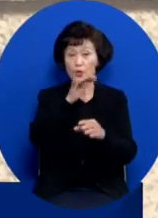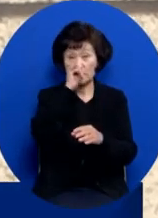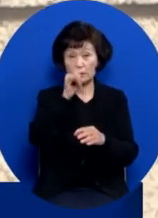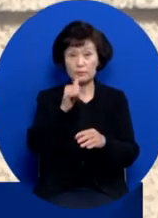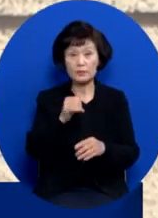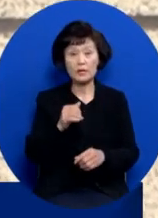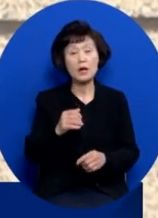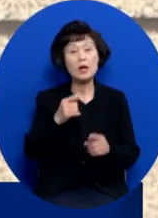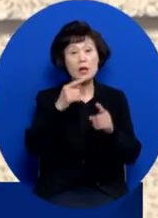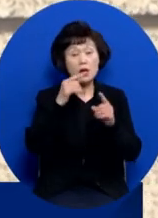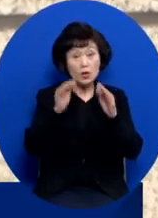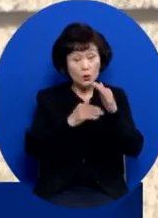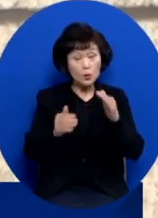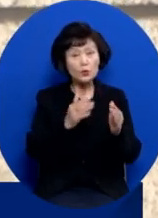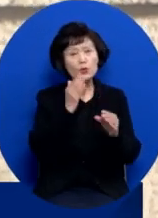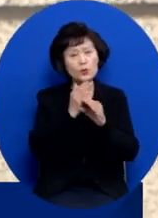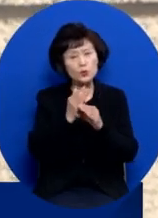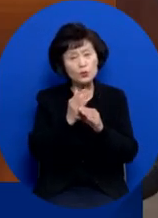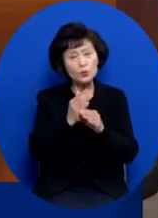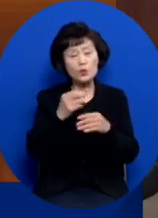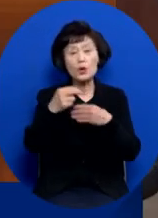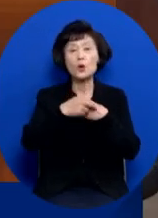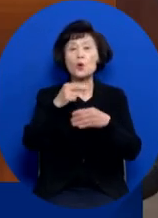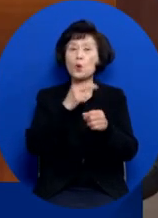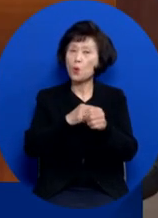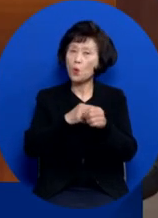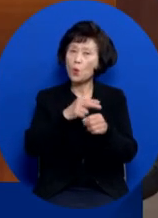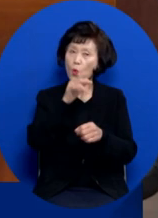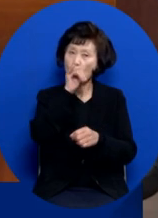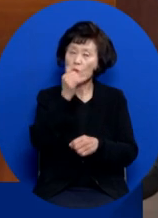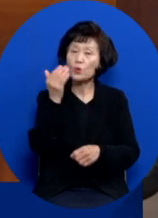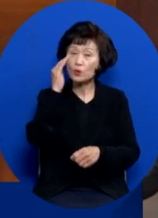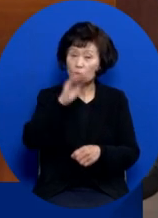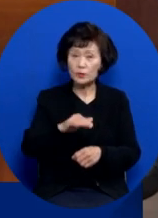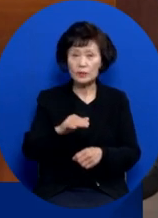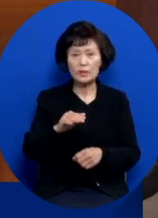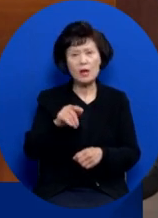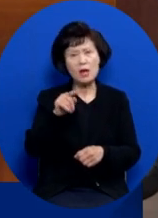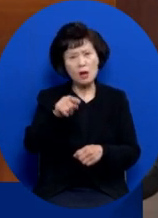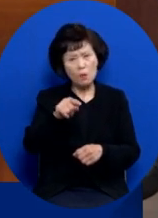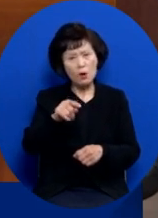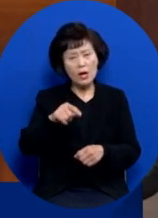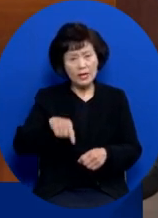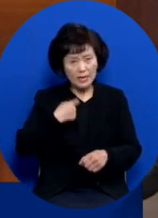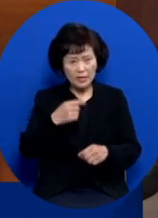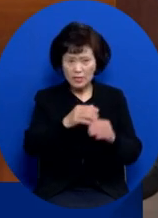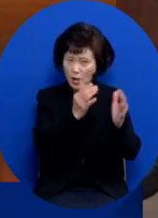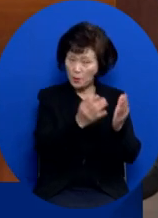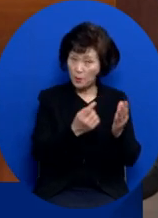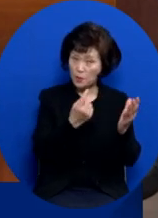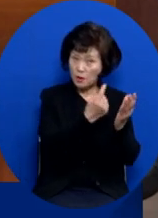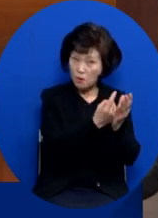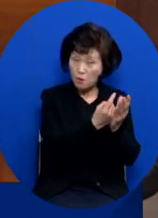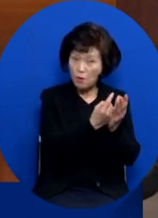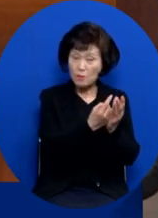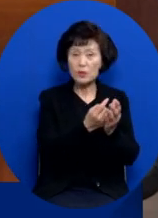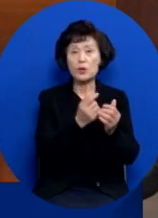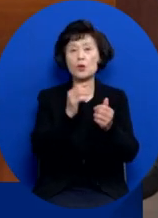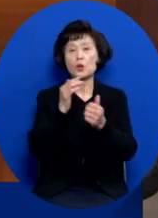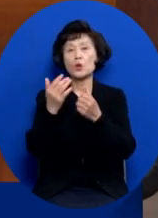어느 의원이 있었는데 우리 집단에 오면 이렇게 이렇게 후원하겠다 이렇게 이렇게 관계를 맺겠다